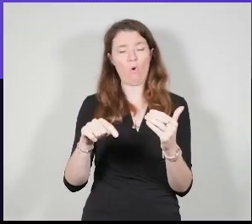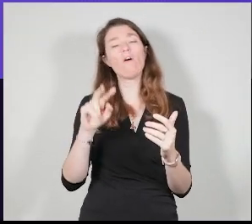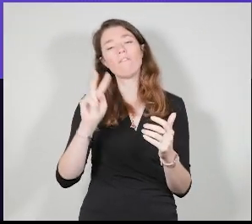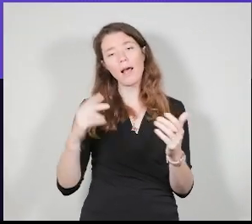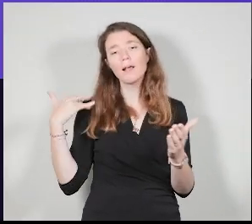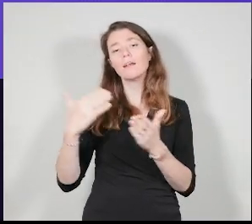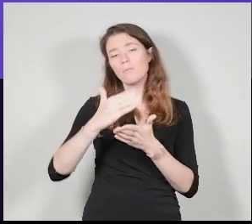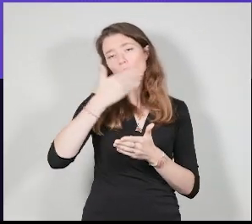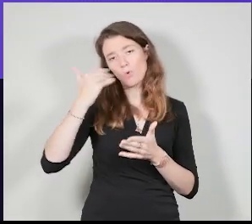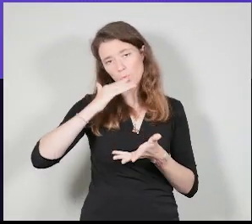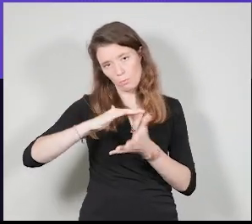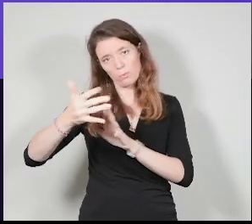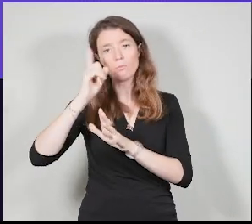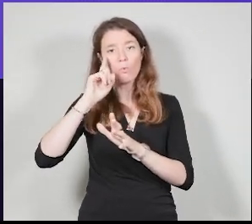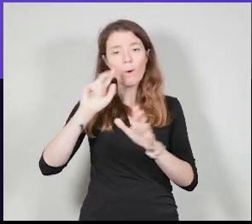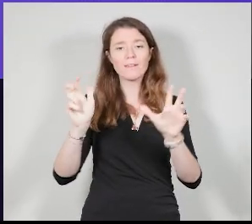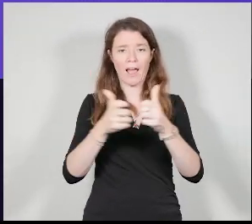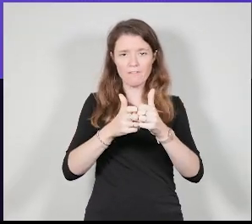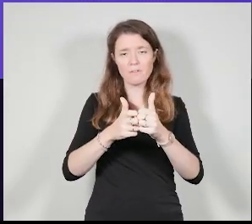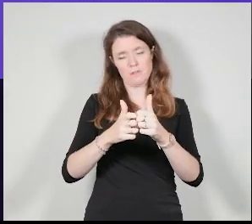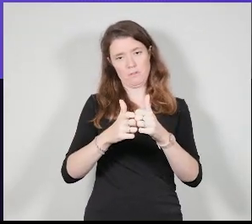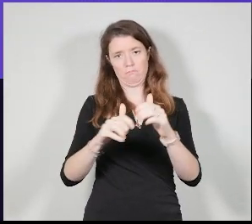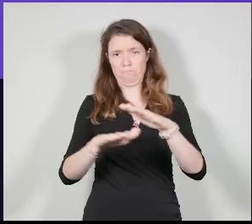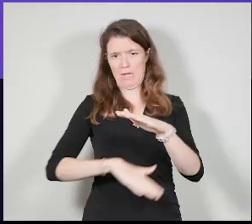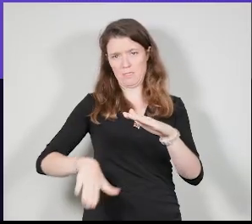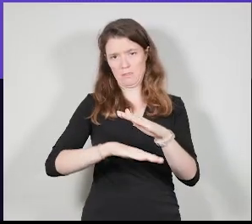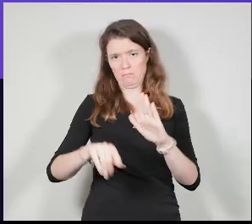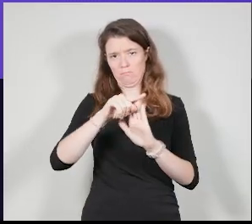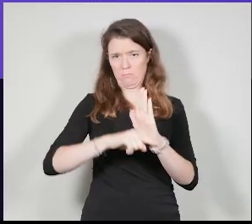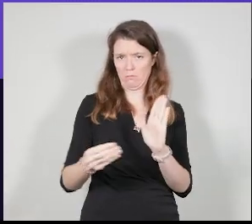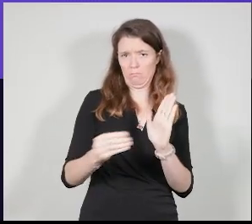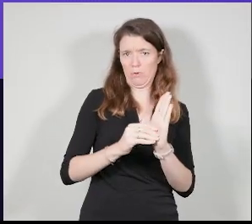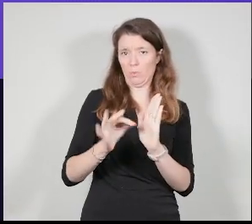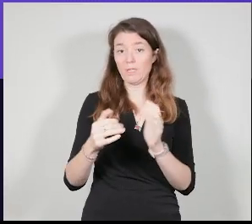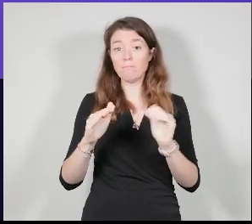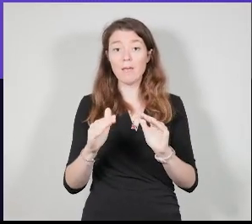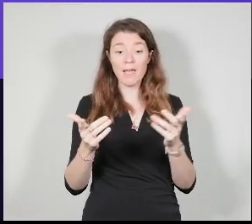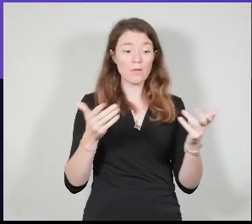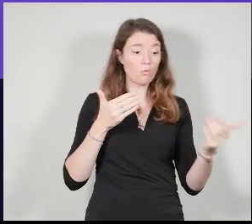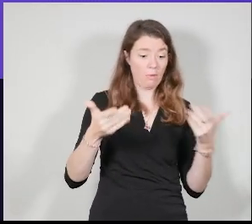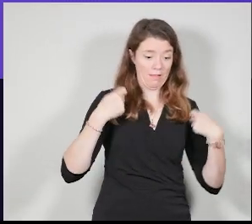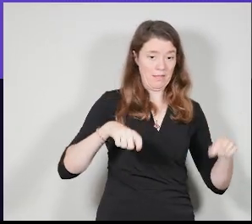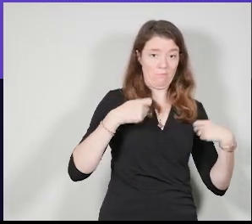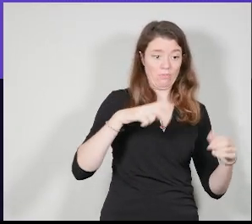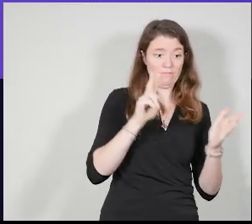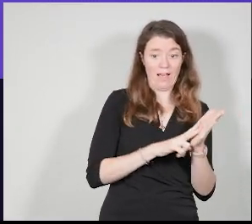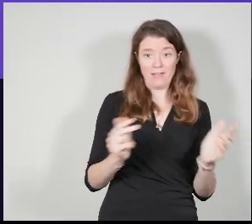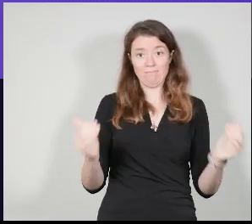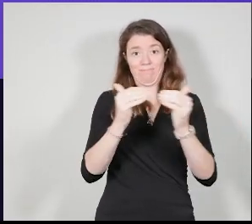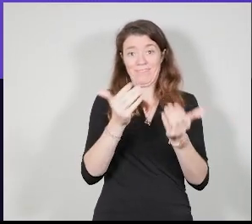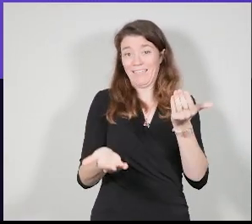des tarifs planchers réglementés, mais ces tarifs ne sont pas équivalents au coût de revient des services. Ce qui veut dire